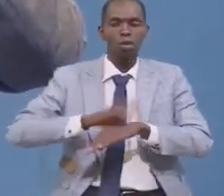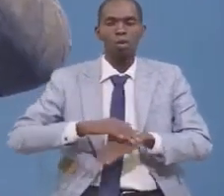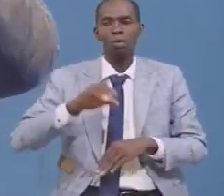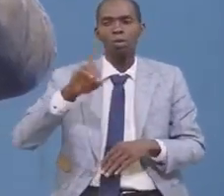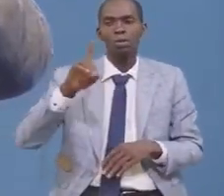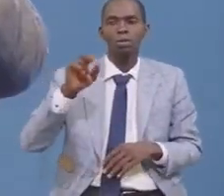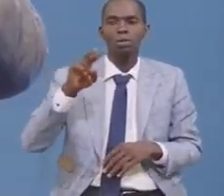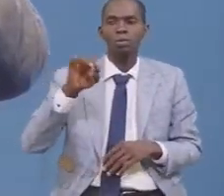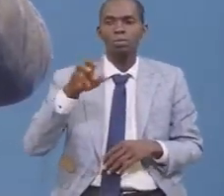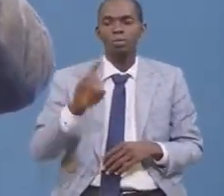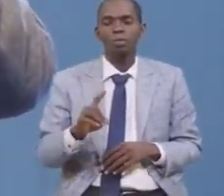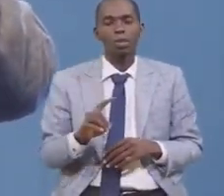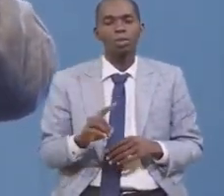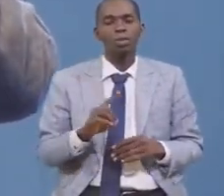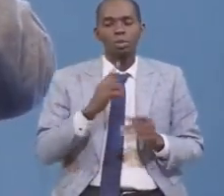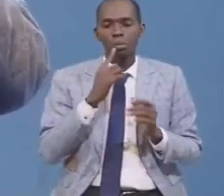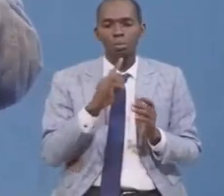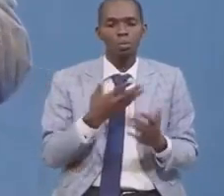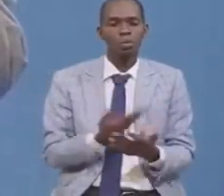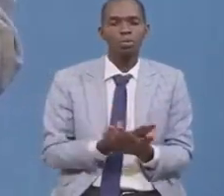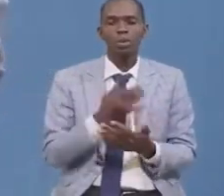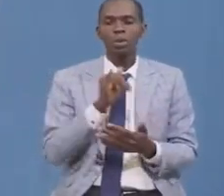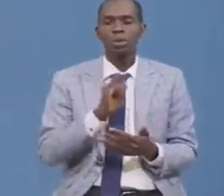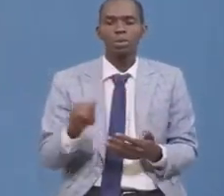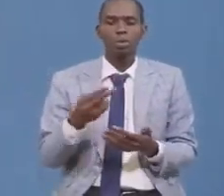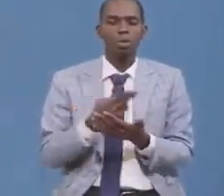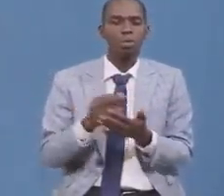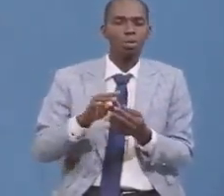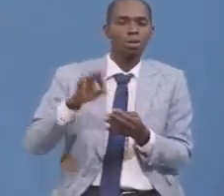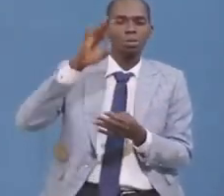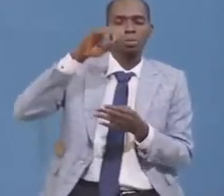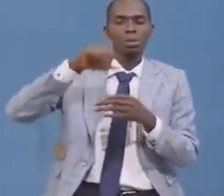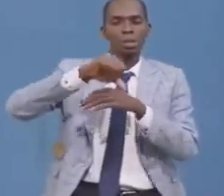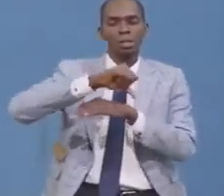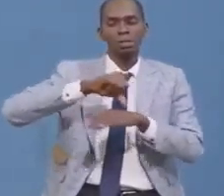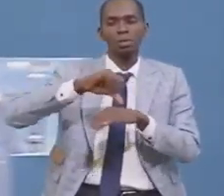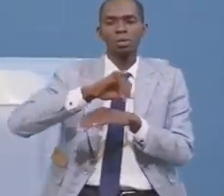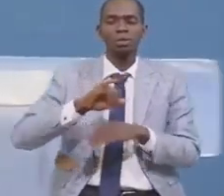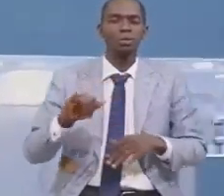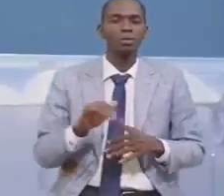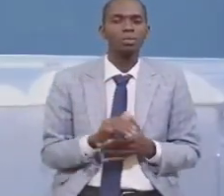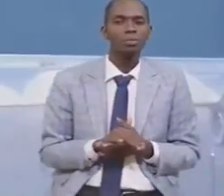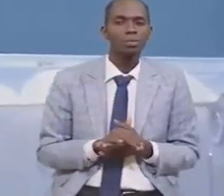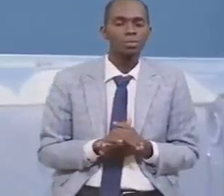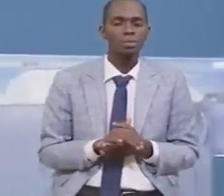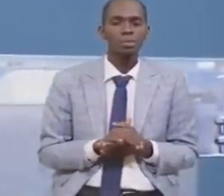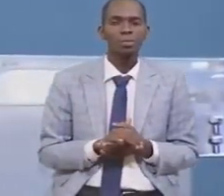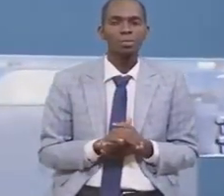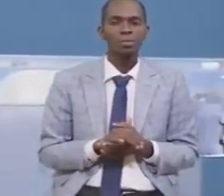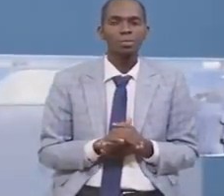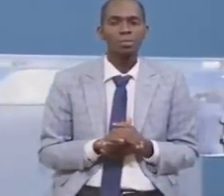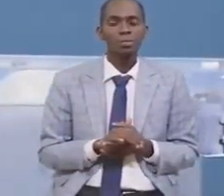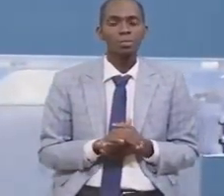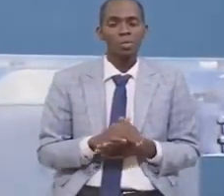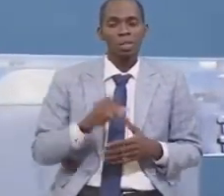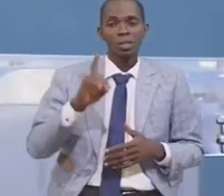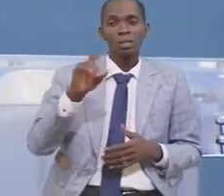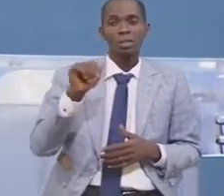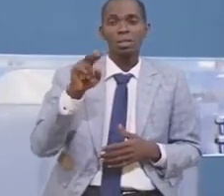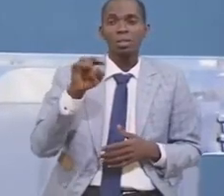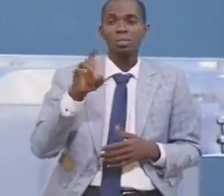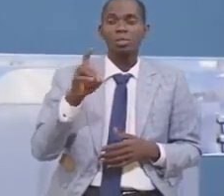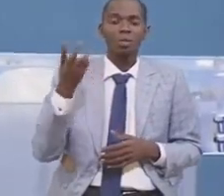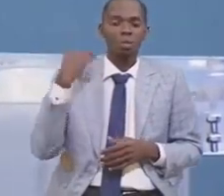పోయబడింది. Symbolizing the Holy Ghost anointing. ఇదిగో పరిశుద్ధాత్మ అభిషేకాన్ని పంపిస్తున్నాను. He was anointed.